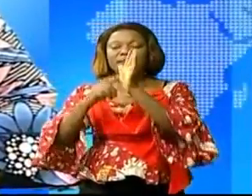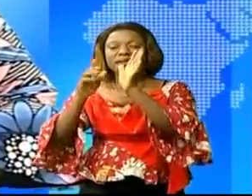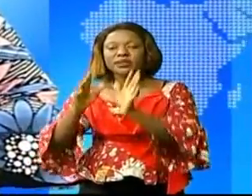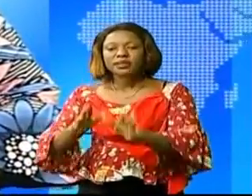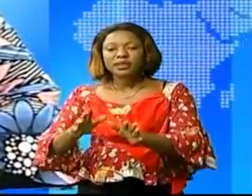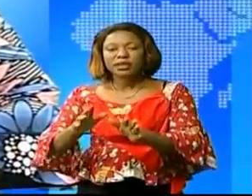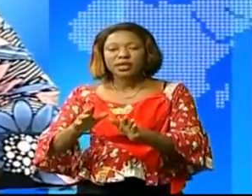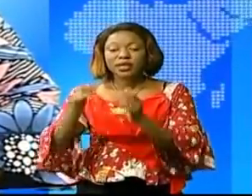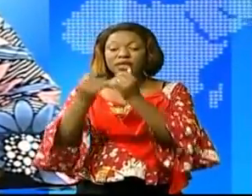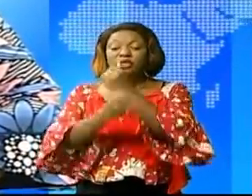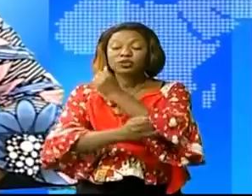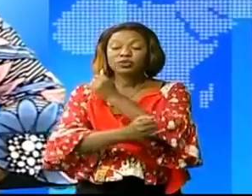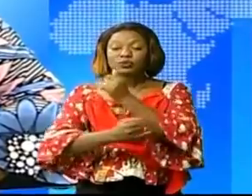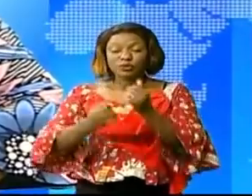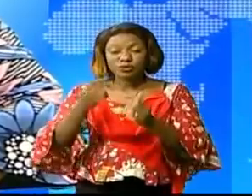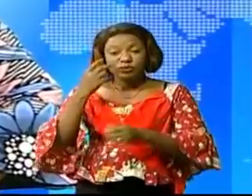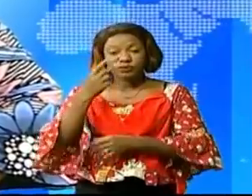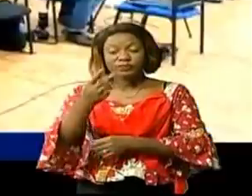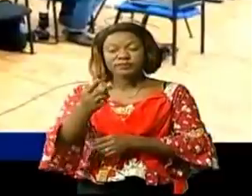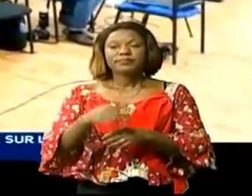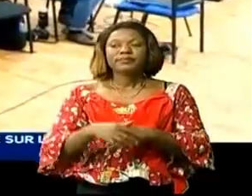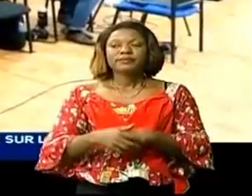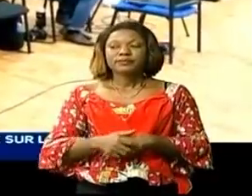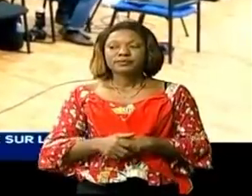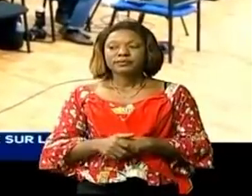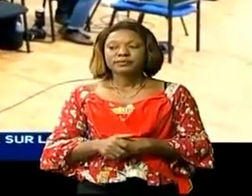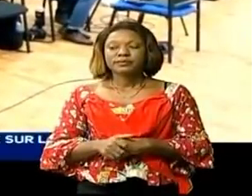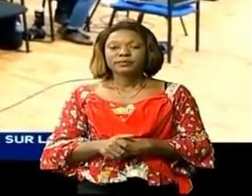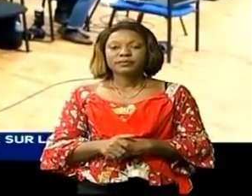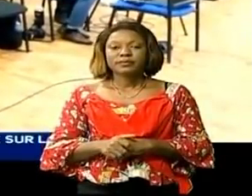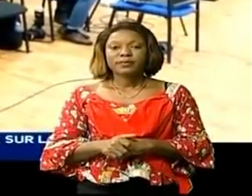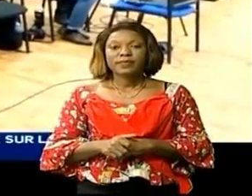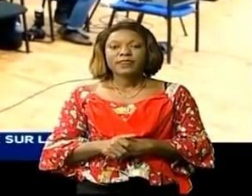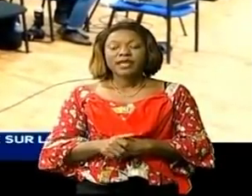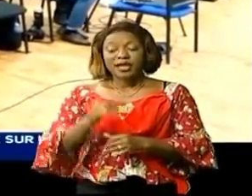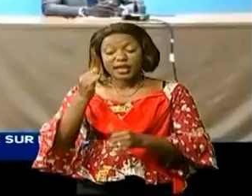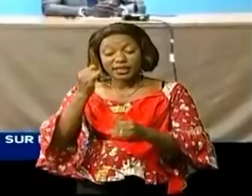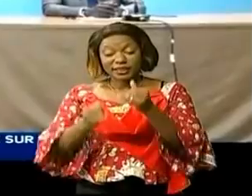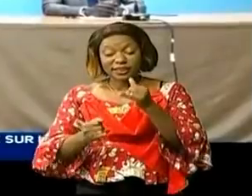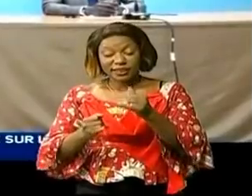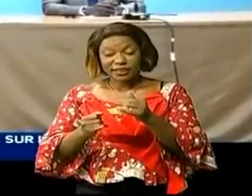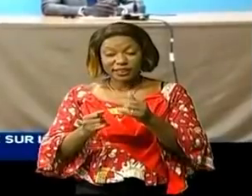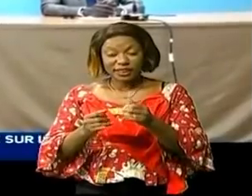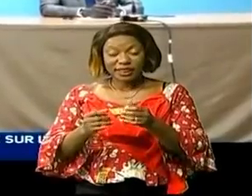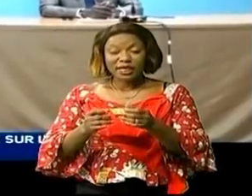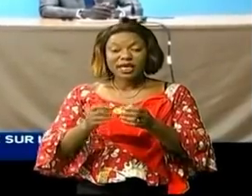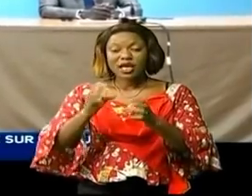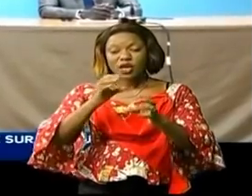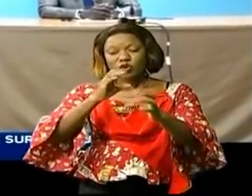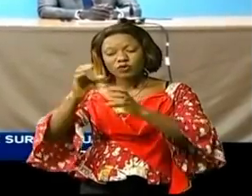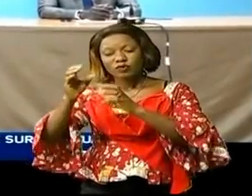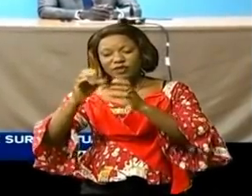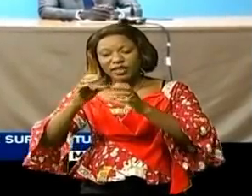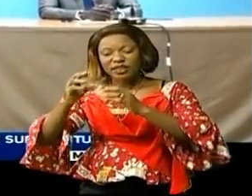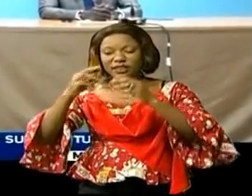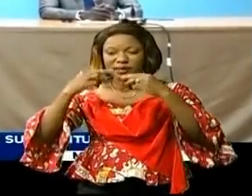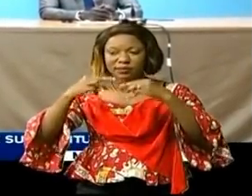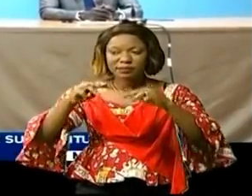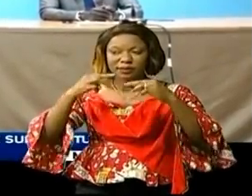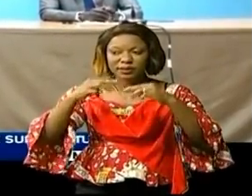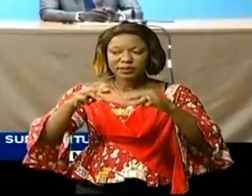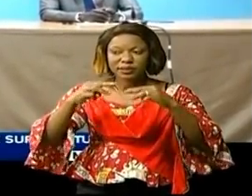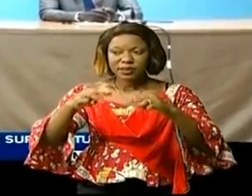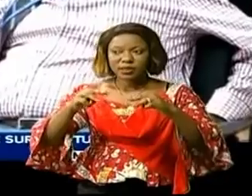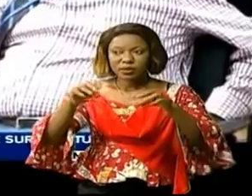points évoqués. Mamita Bangoulou. La dernière conférence de presse de l'année 2021 avait passé en revue plusieurs